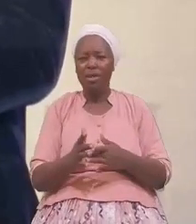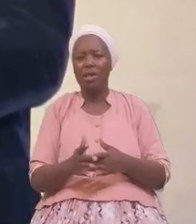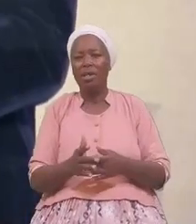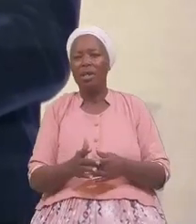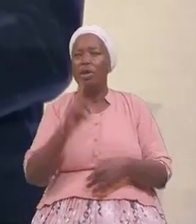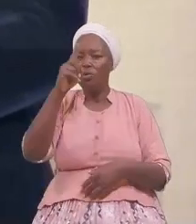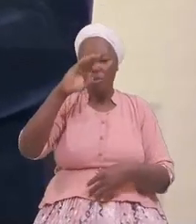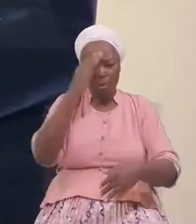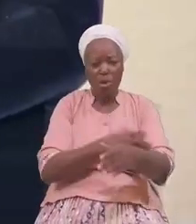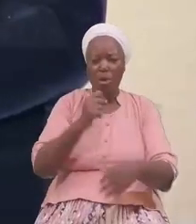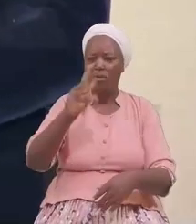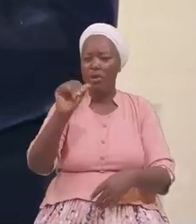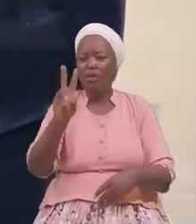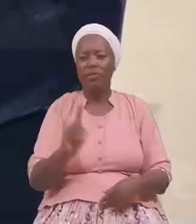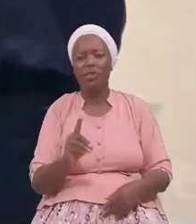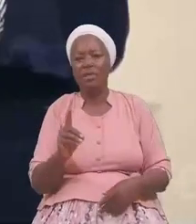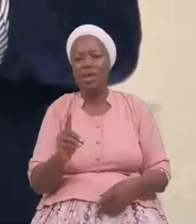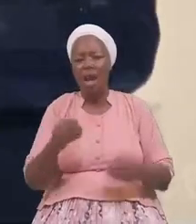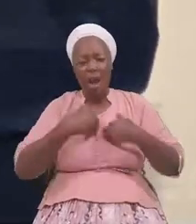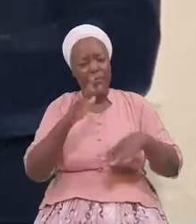David, aie pitié de moi.